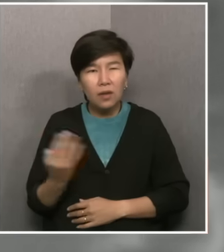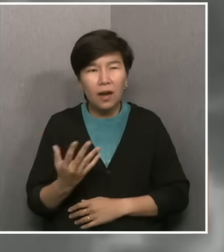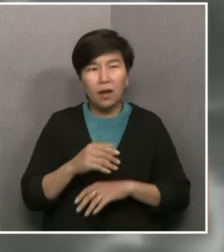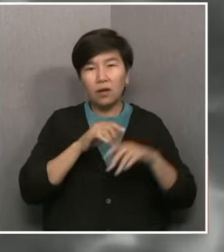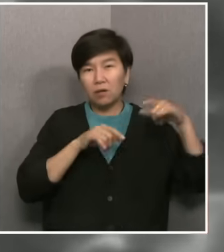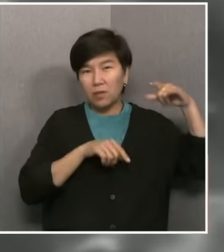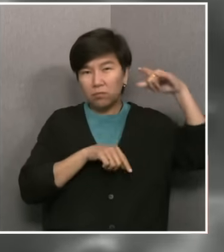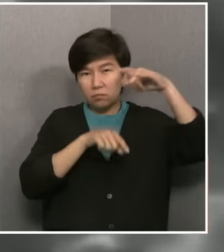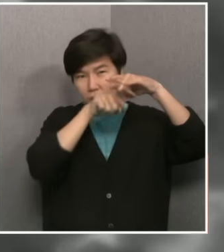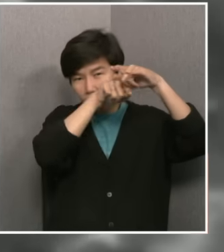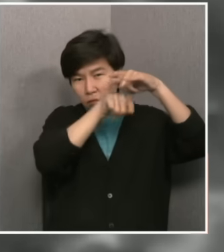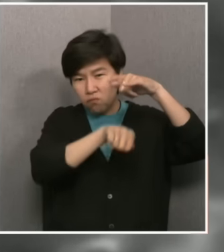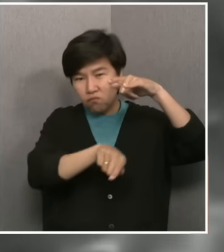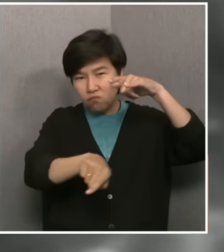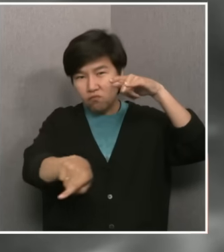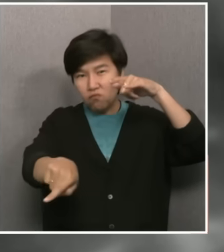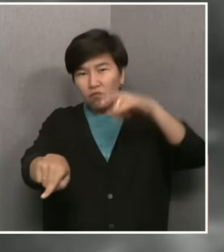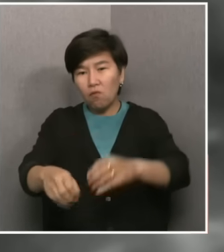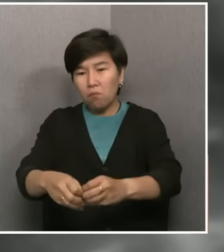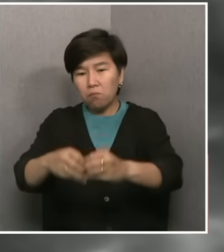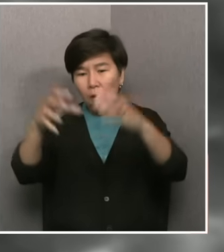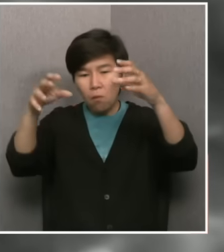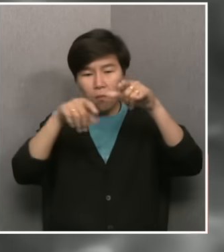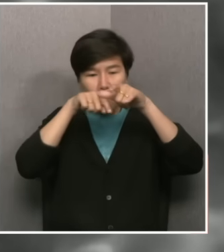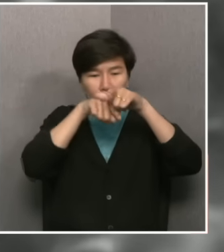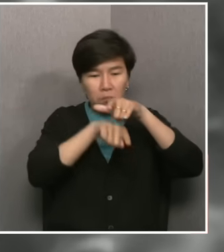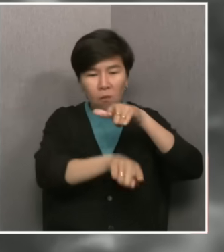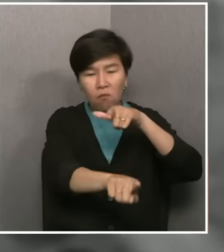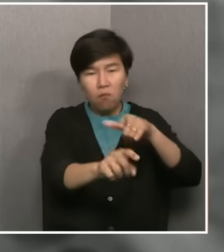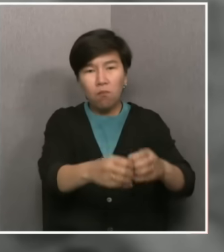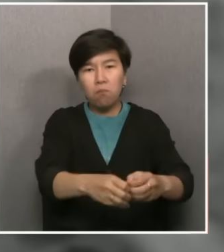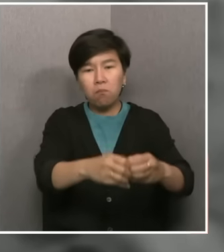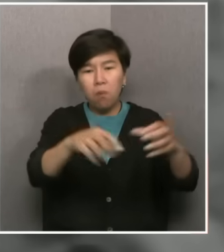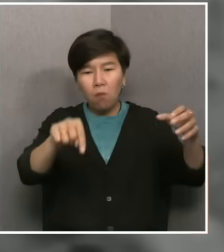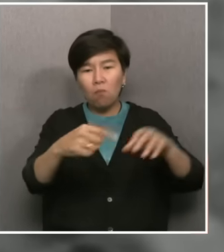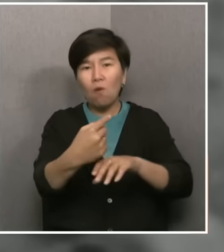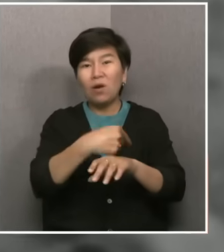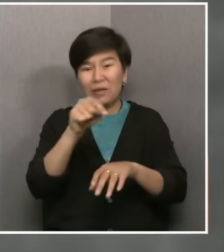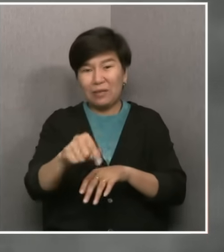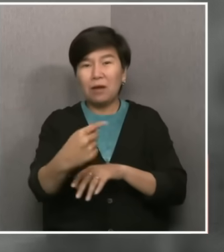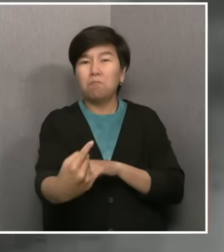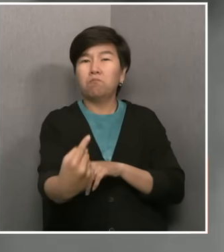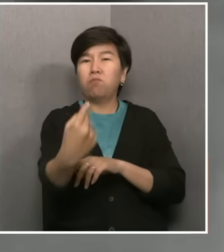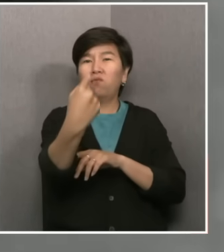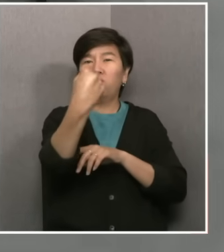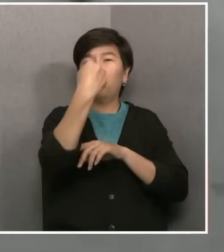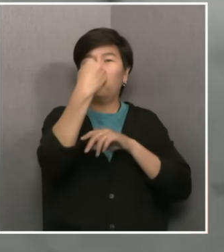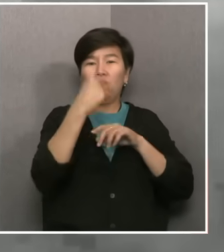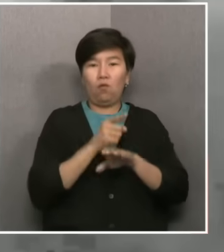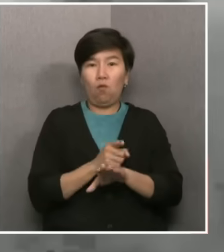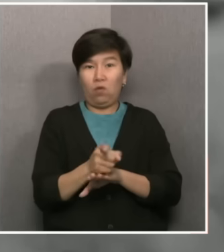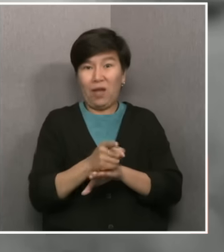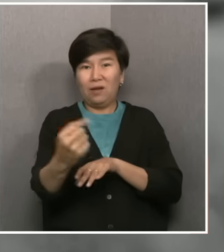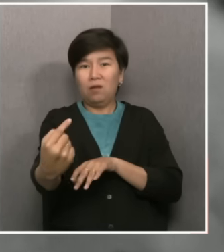ได้โจมตีใส่กองกำลังฮิซบอลเลาะห์ทั้ง 2กลุ่มที่วางแผนจะยิงจรวจต่อต้านรถถังเข้ามาในดินแดนของ